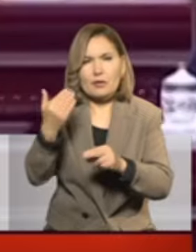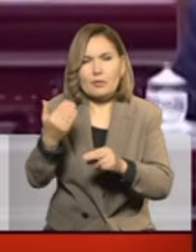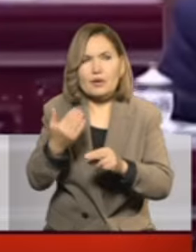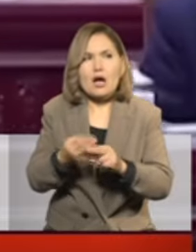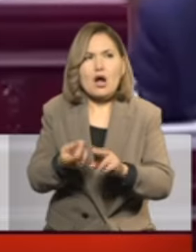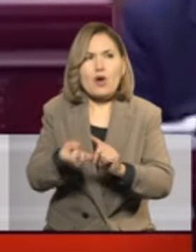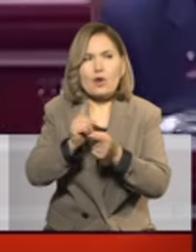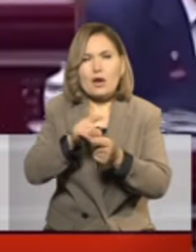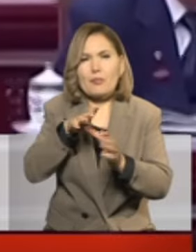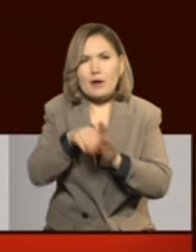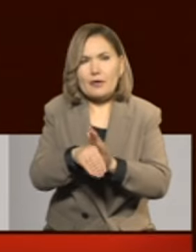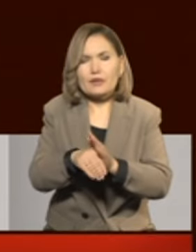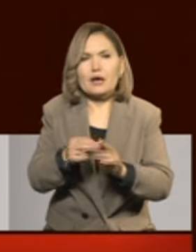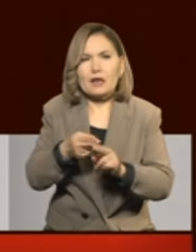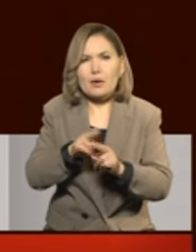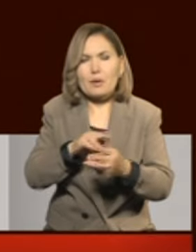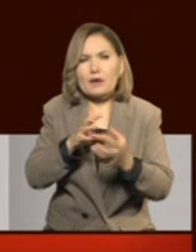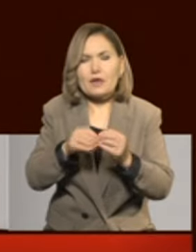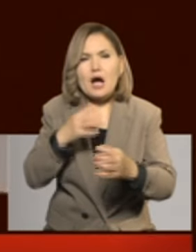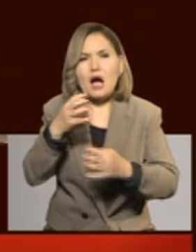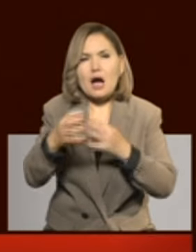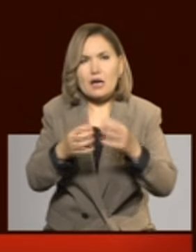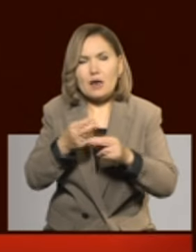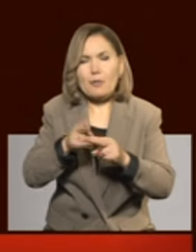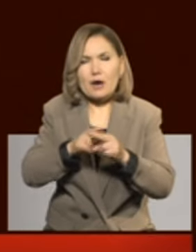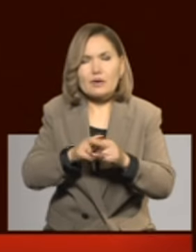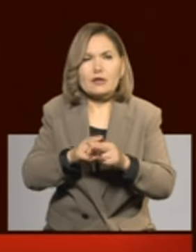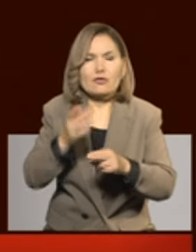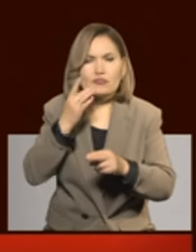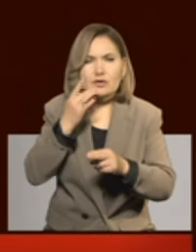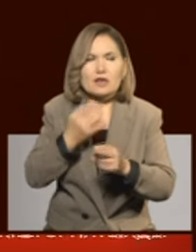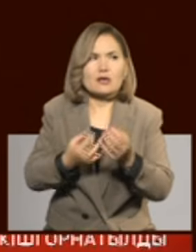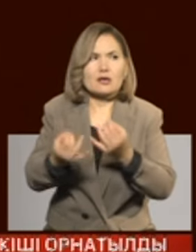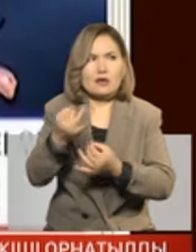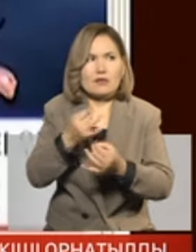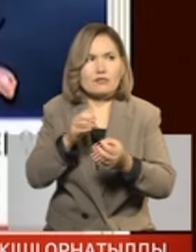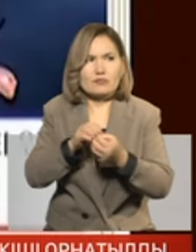бұндай өзгеріс туралы қауесет халықаралық баспасөзде бірнеше ай бұрын тараған еді.